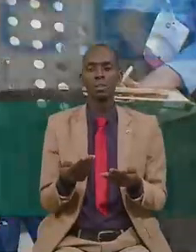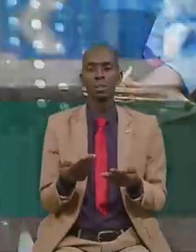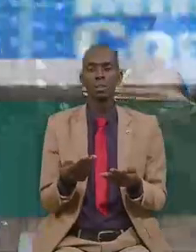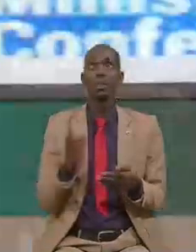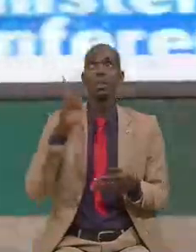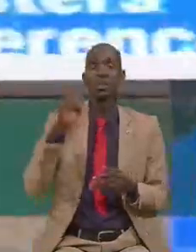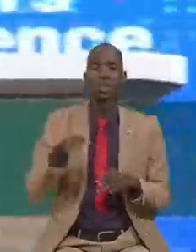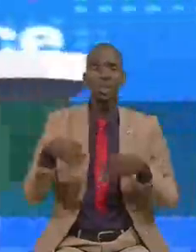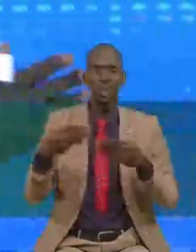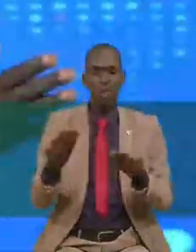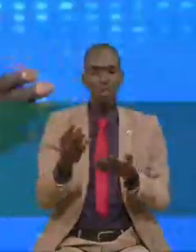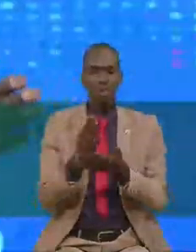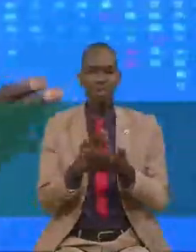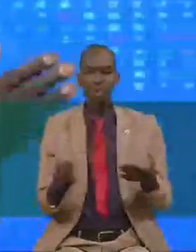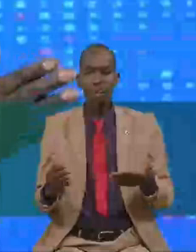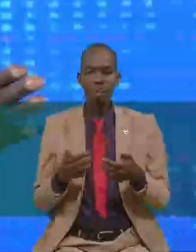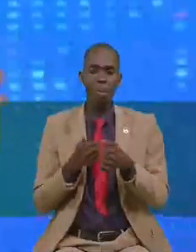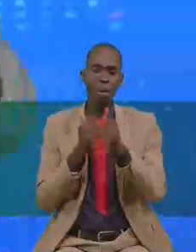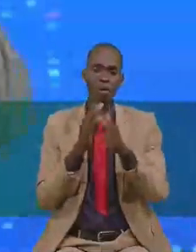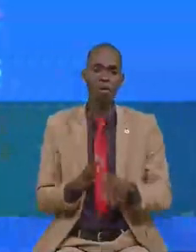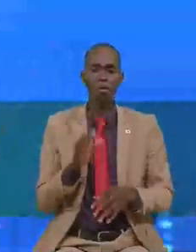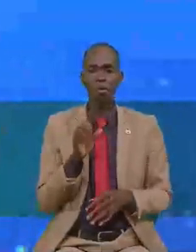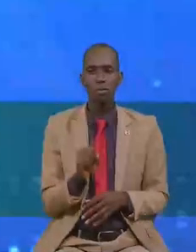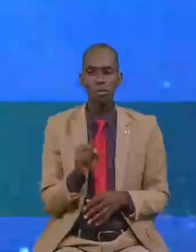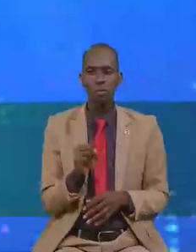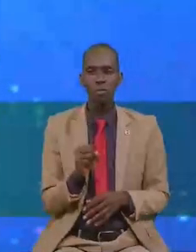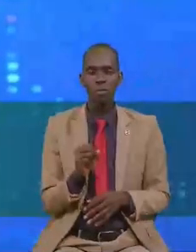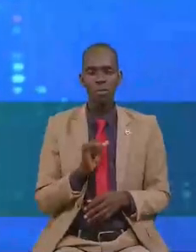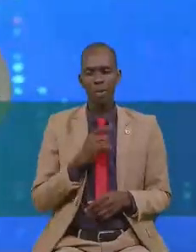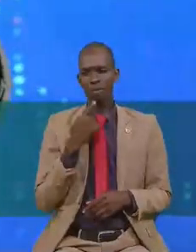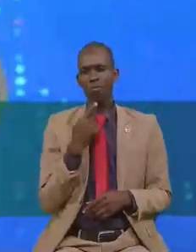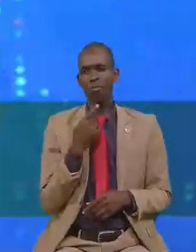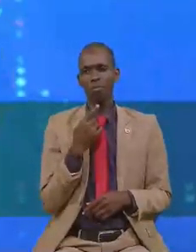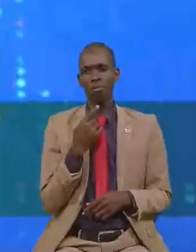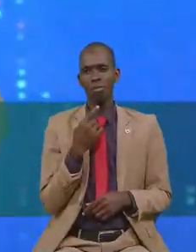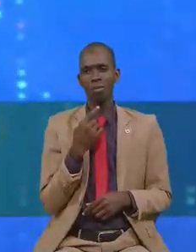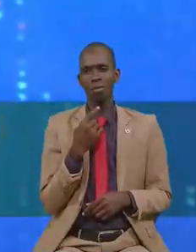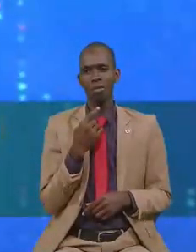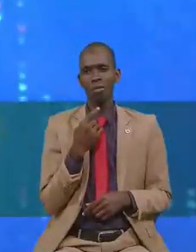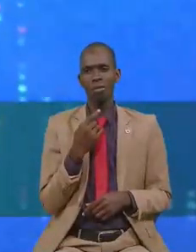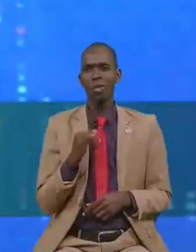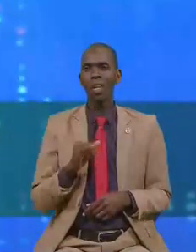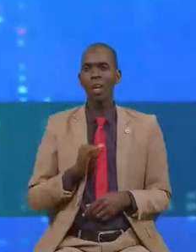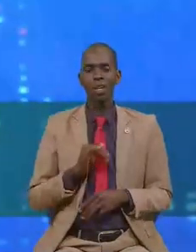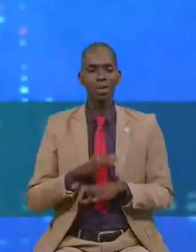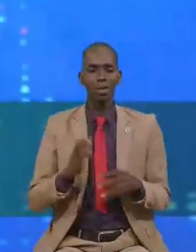Il a donné les uns comme apôtres. J'ai dit, ne veux pas être